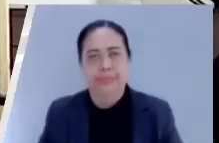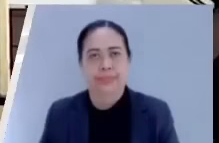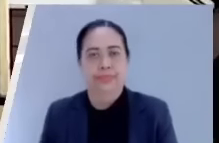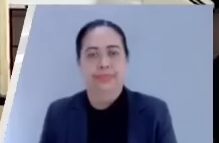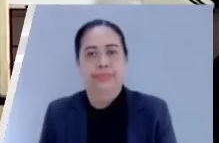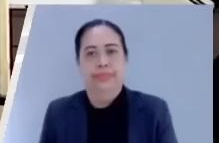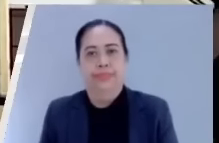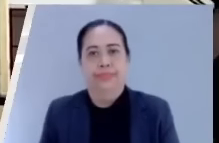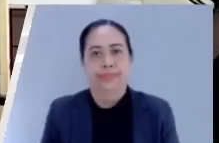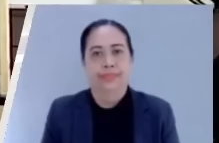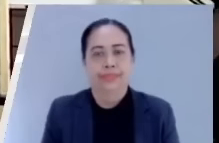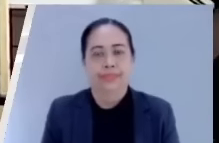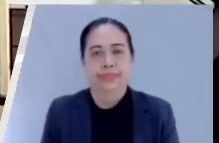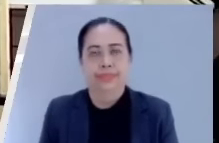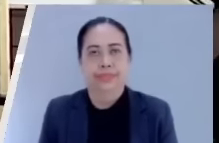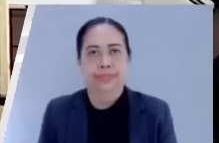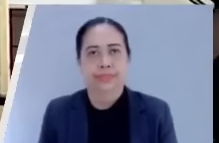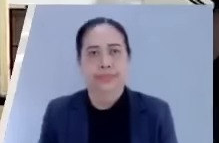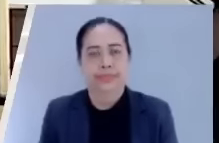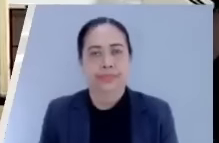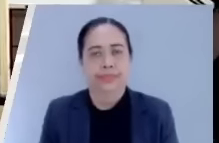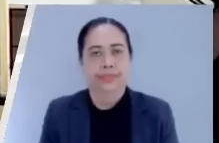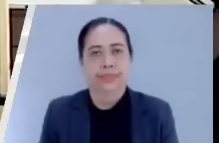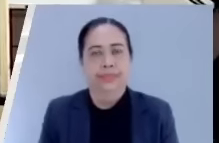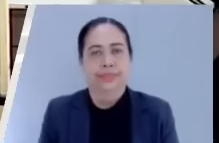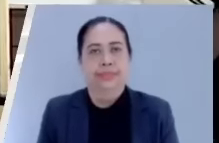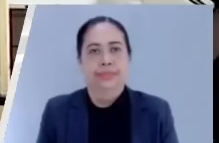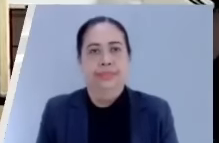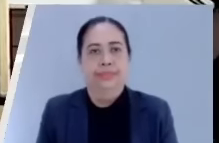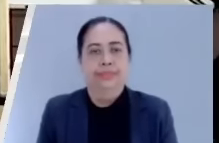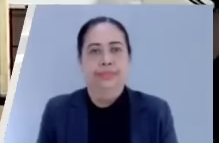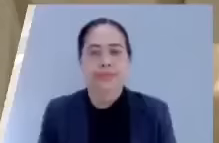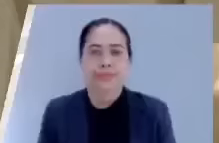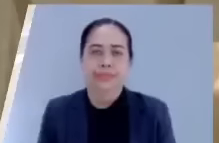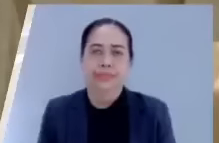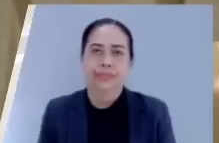Jomer Apresto para sa GMA Integrated News.